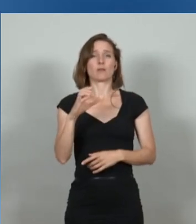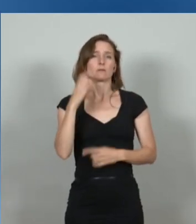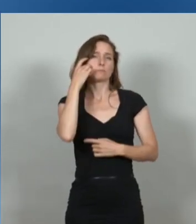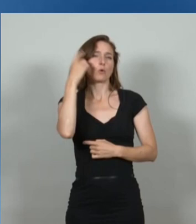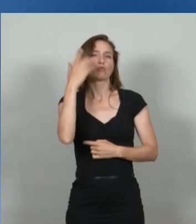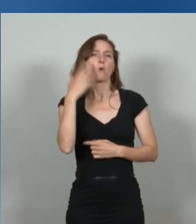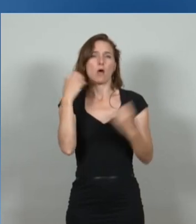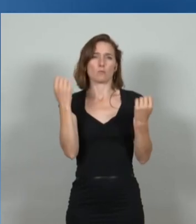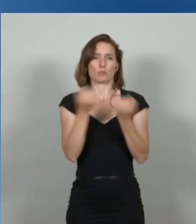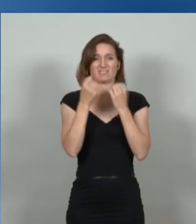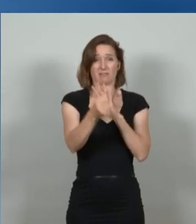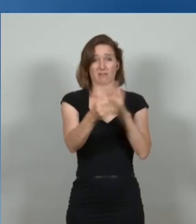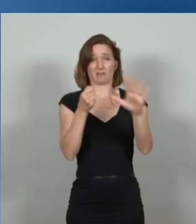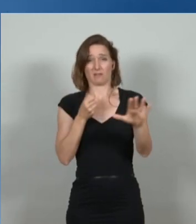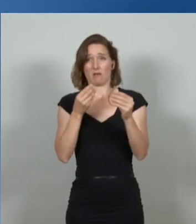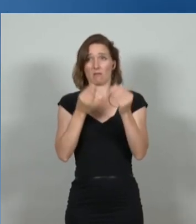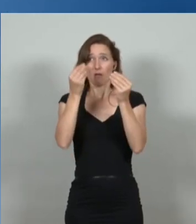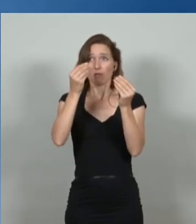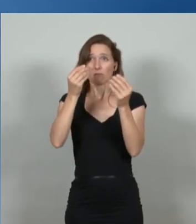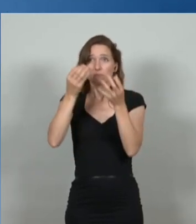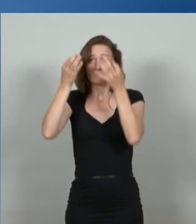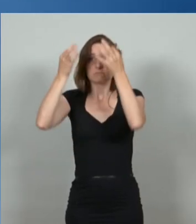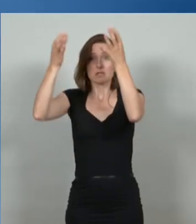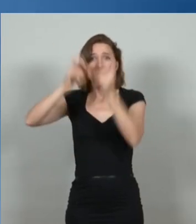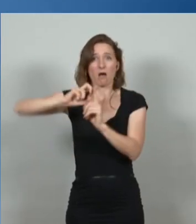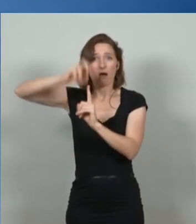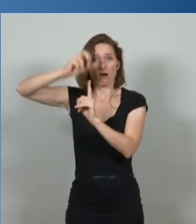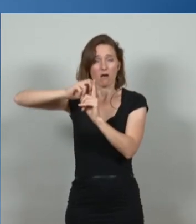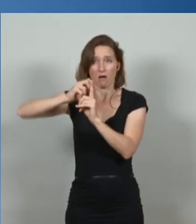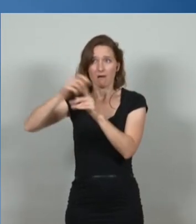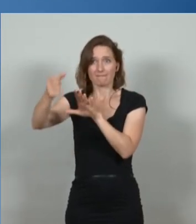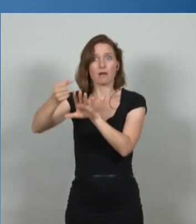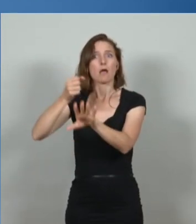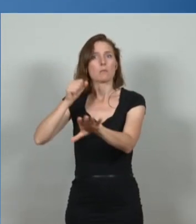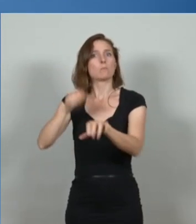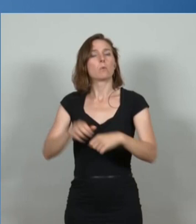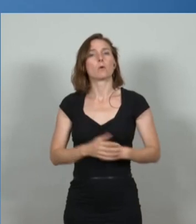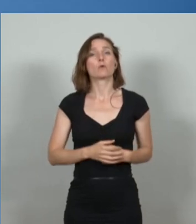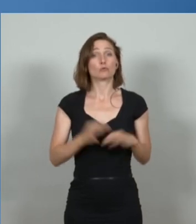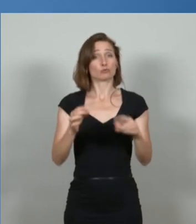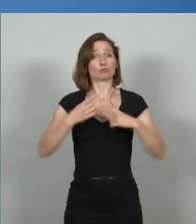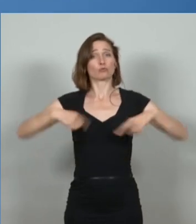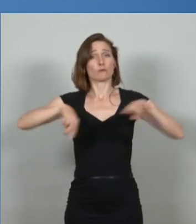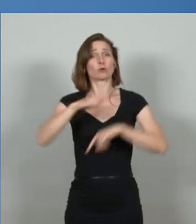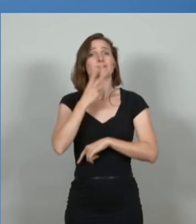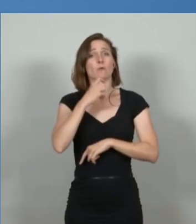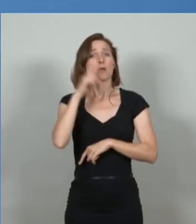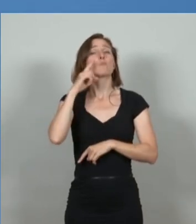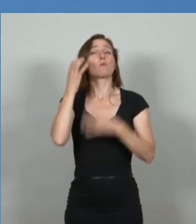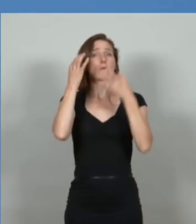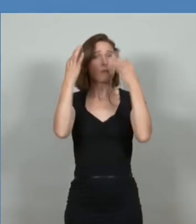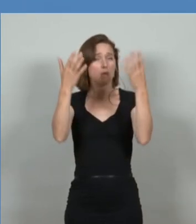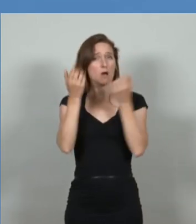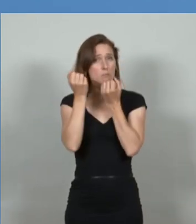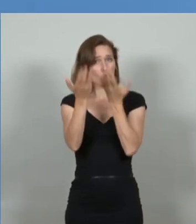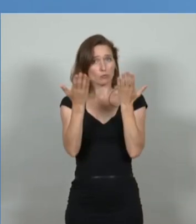mobiliser pour limiter le réchauffement climatique la convention citoyenne pour le climat d'ailleurs proposé en ce sens réguler